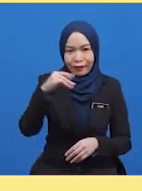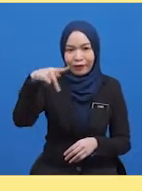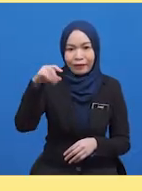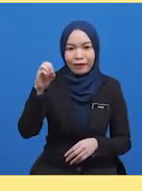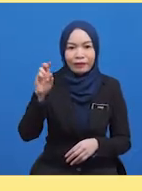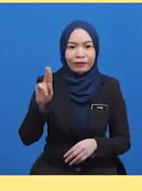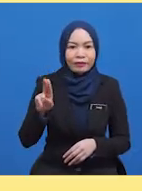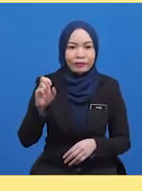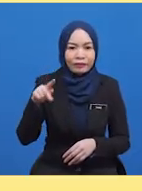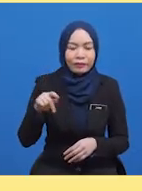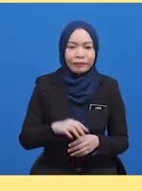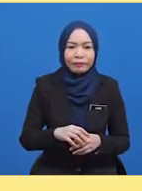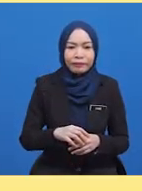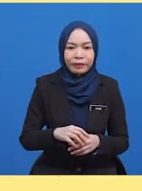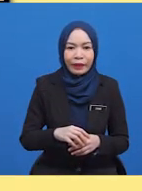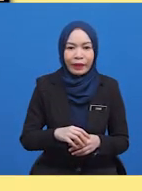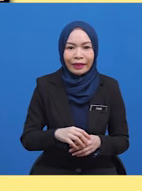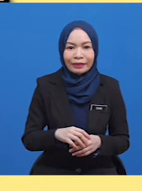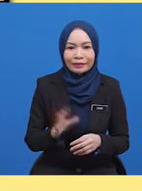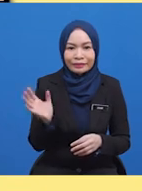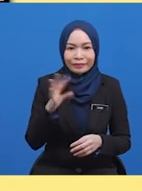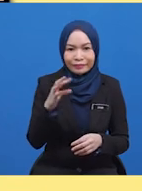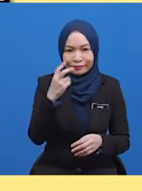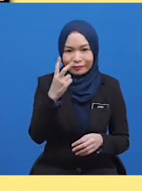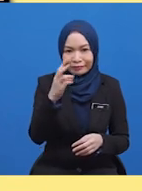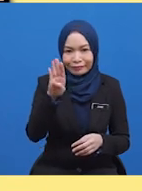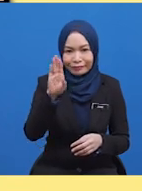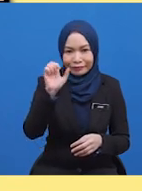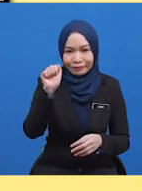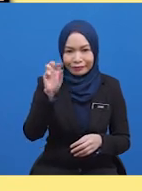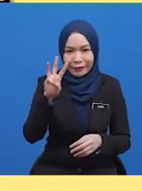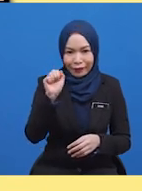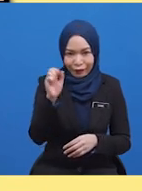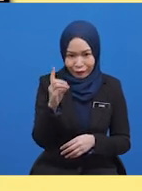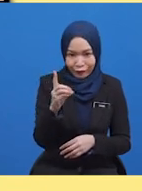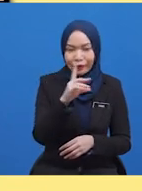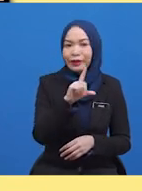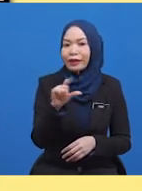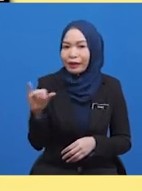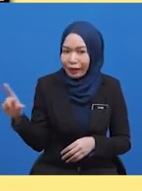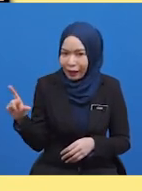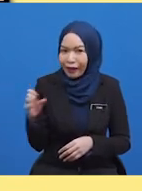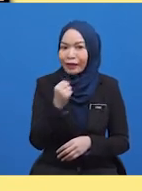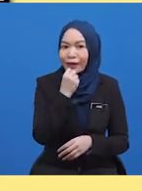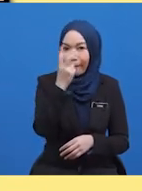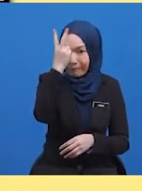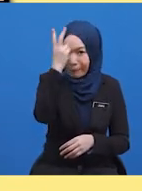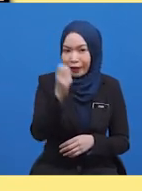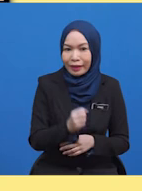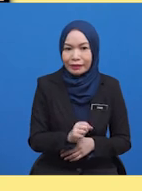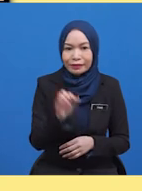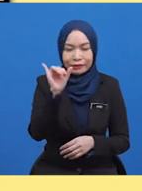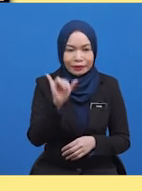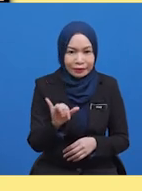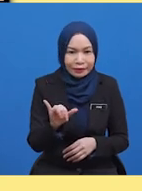sampingan yang pertama ialah bawon bahwa merupakan seekor kambing baut seekor kambing